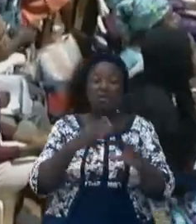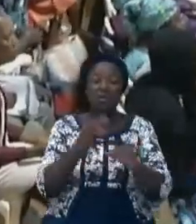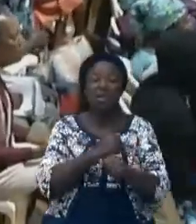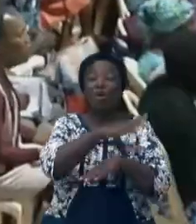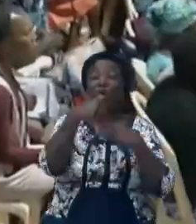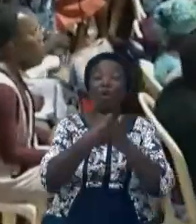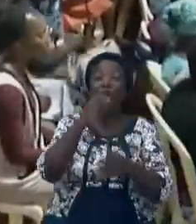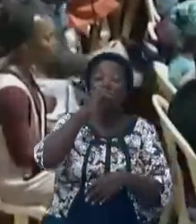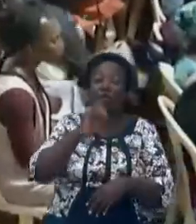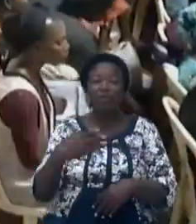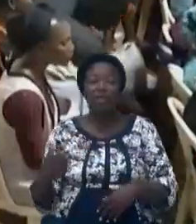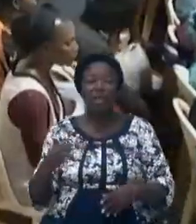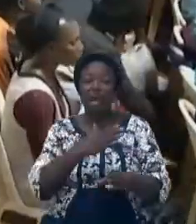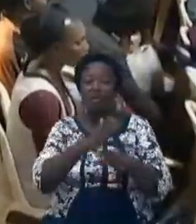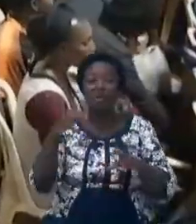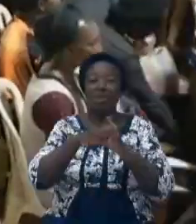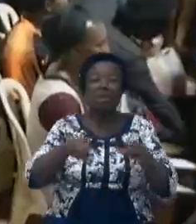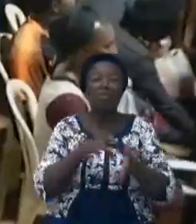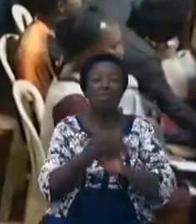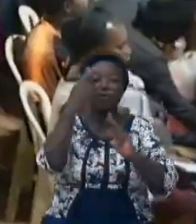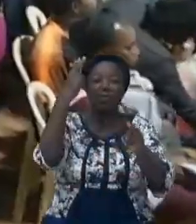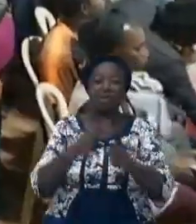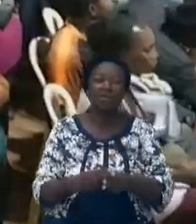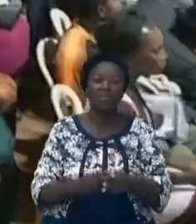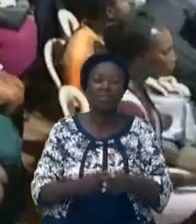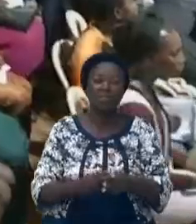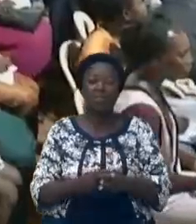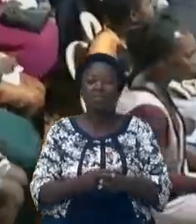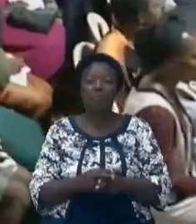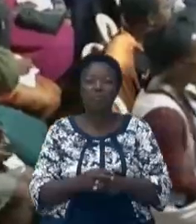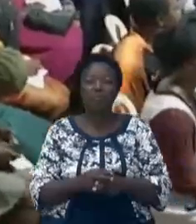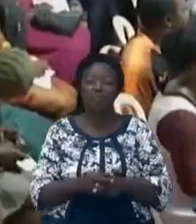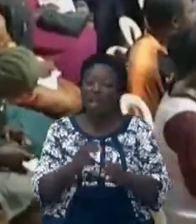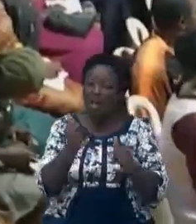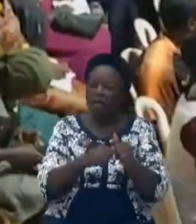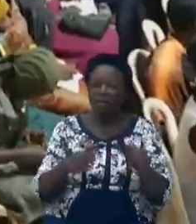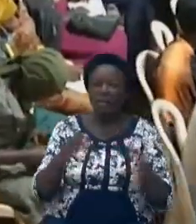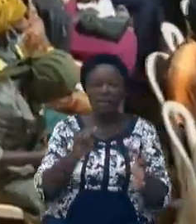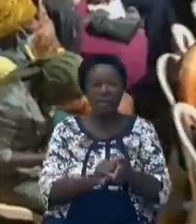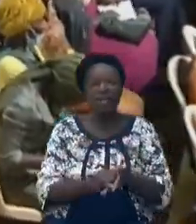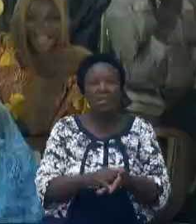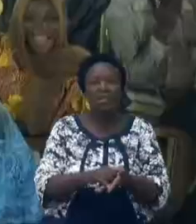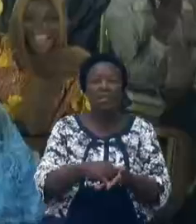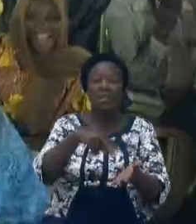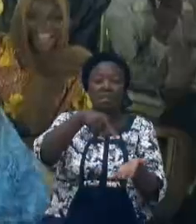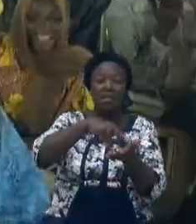repêché il va ôter tout mauvais choix de ta vie au nom de jésus